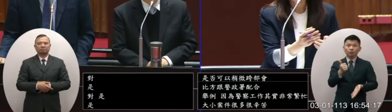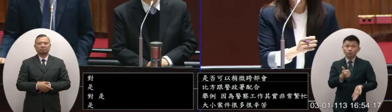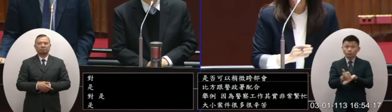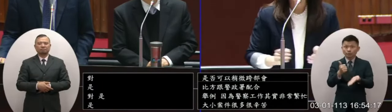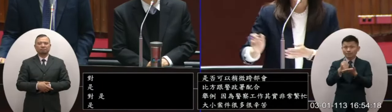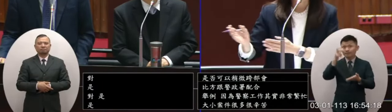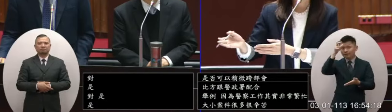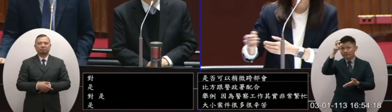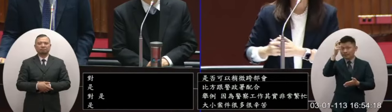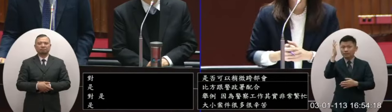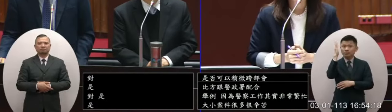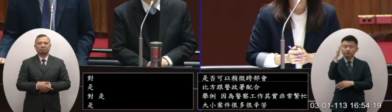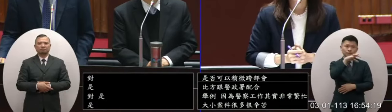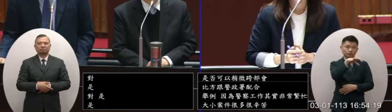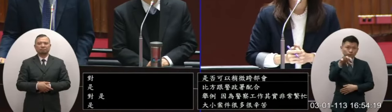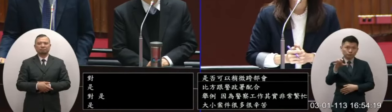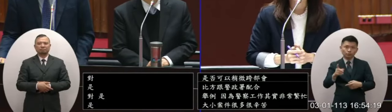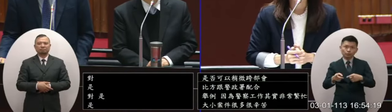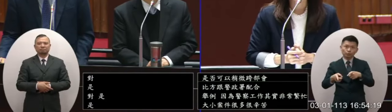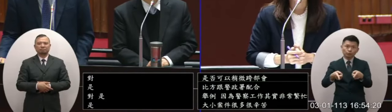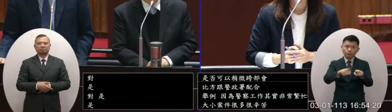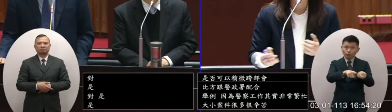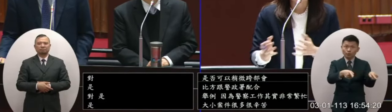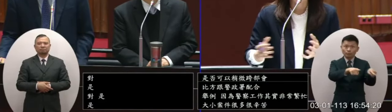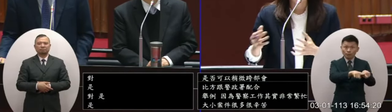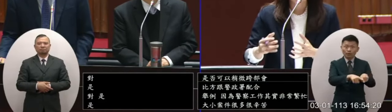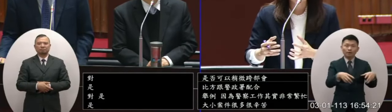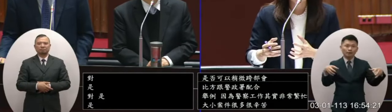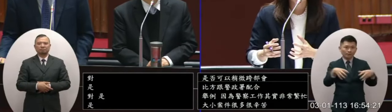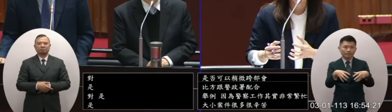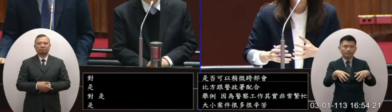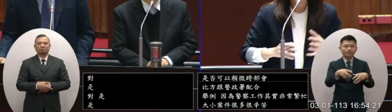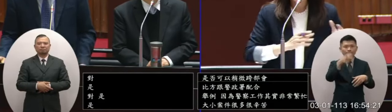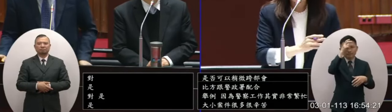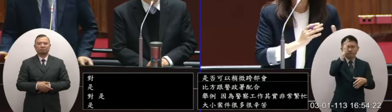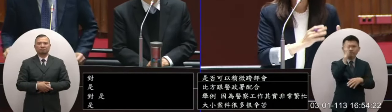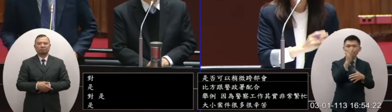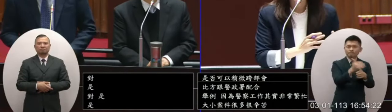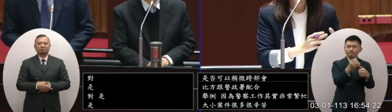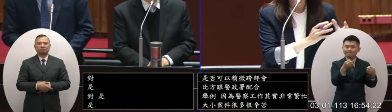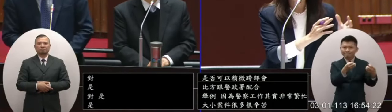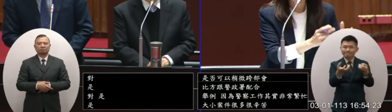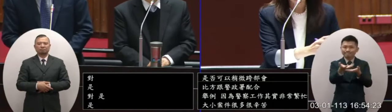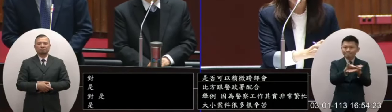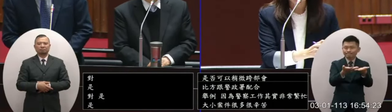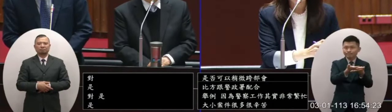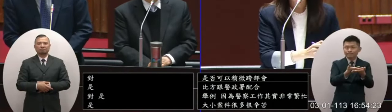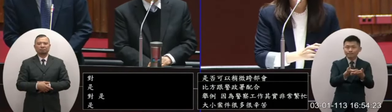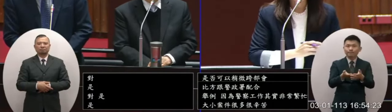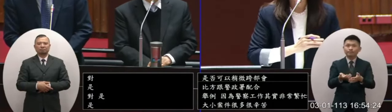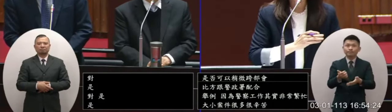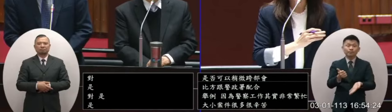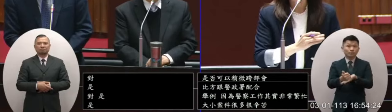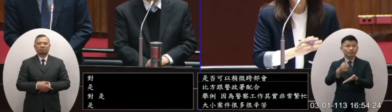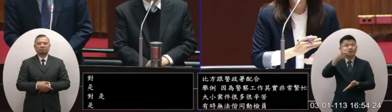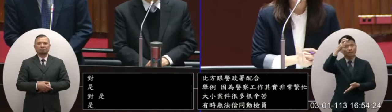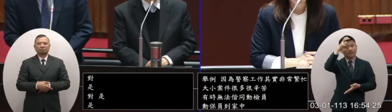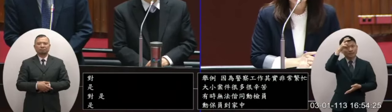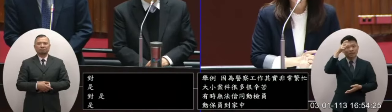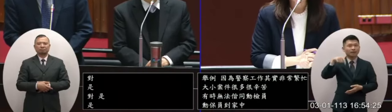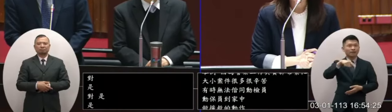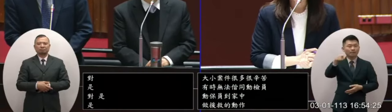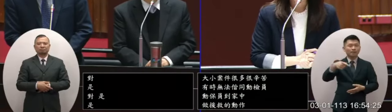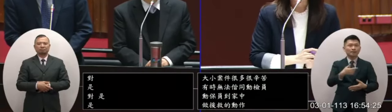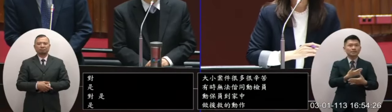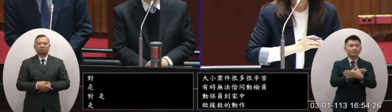我们可能跨部会可能到时候再跟我们的警政署这边看着怎么样来协调，是不是鼓励这些所谓的警察他们有一些奖励的一